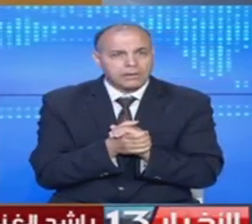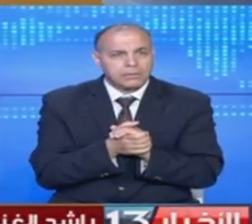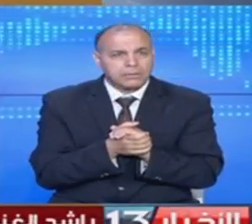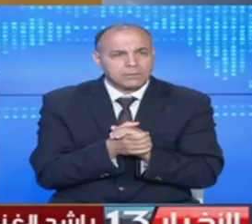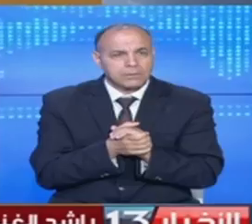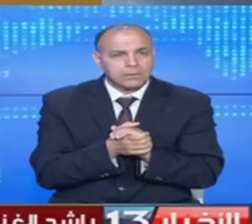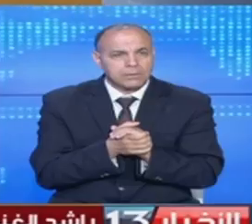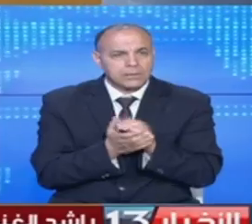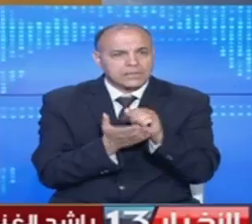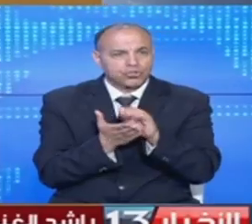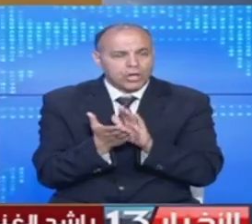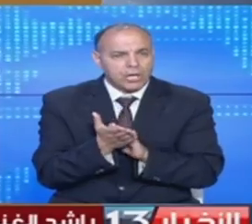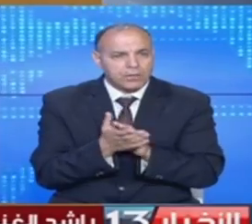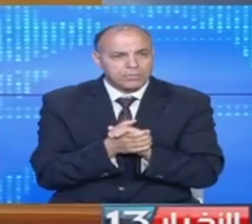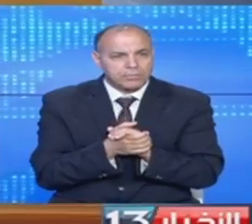استجبنا